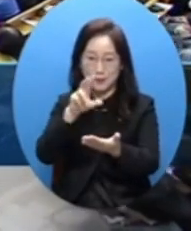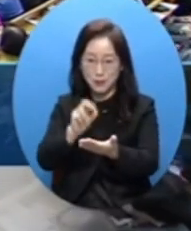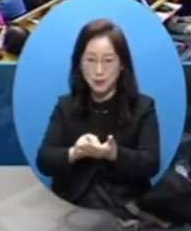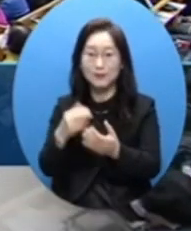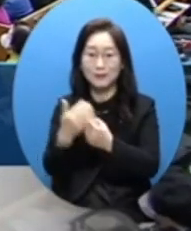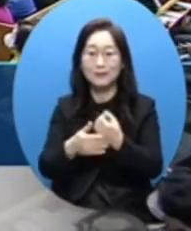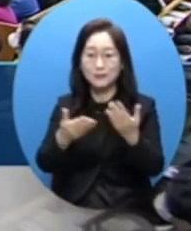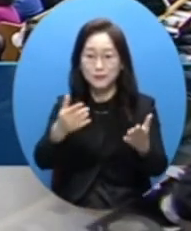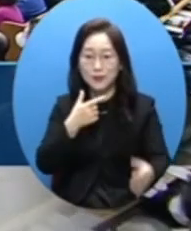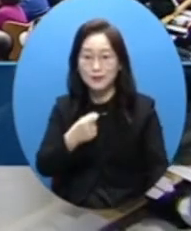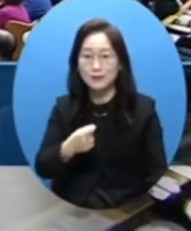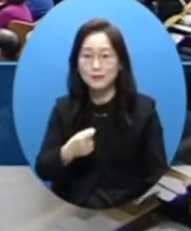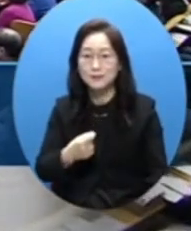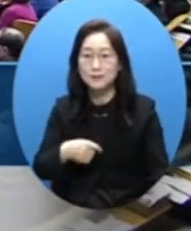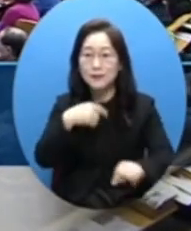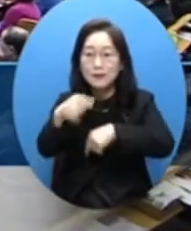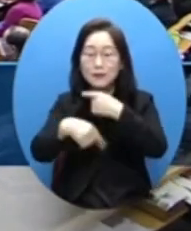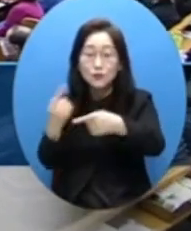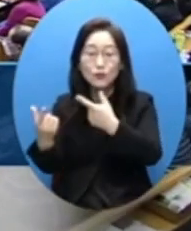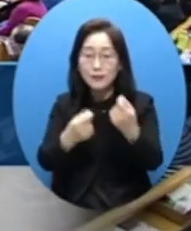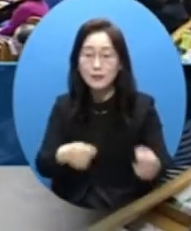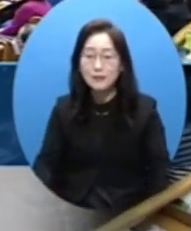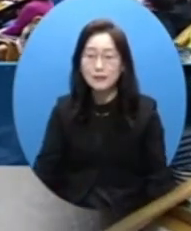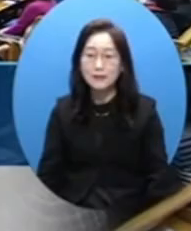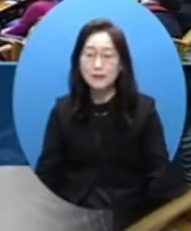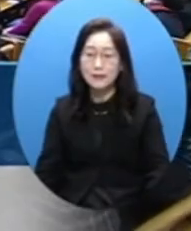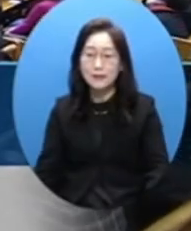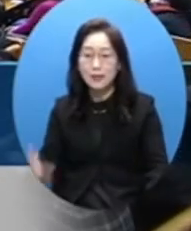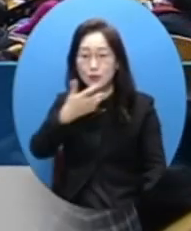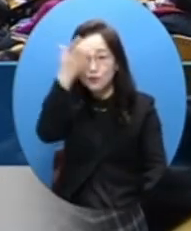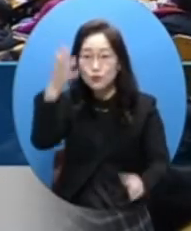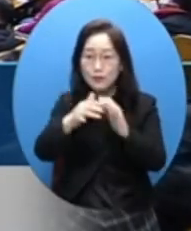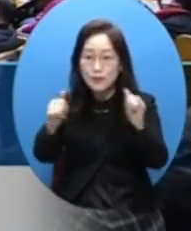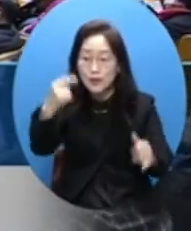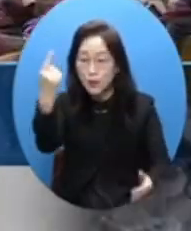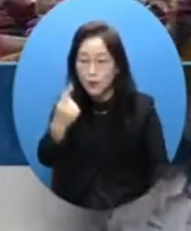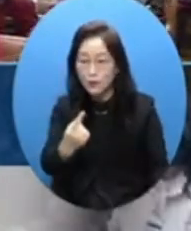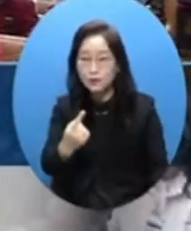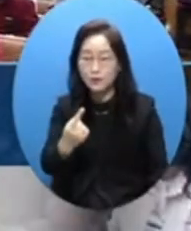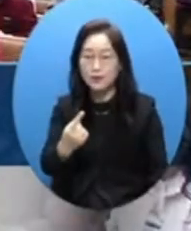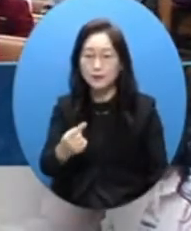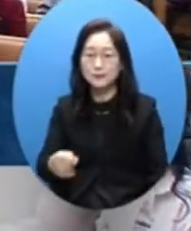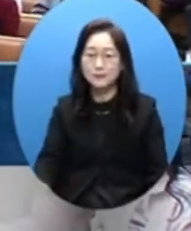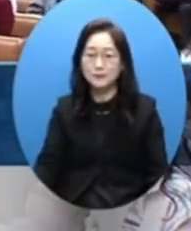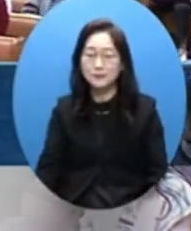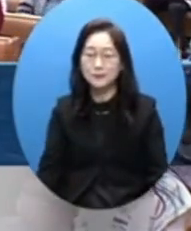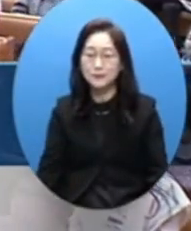나누기 원합니다 문체 뭘 크게 따라해 주시기 바랍니다 꿈꾸는 자가 오는도다